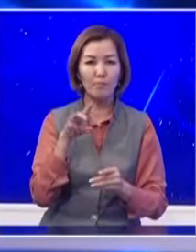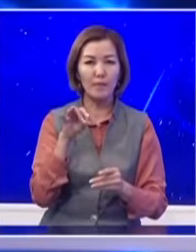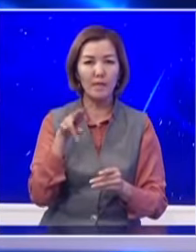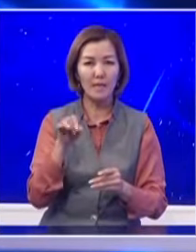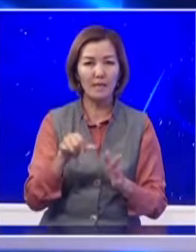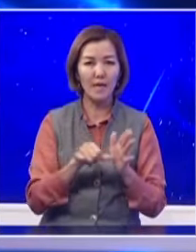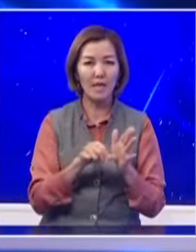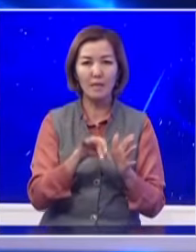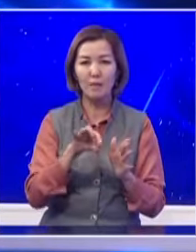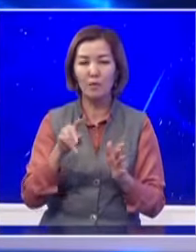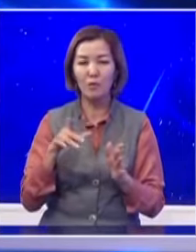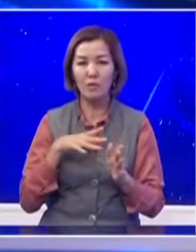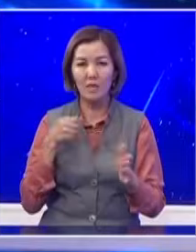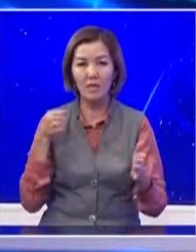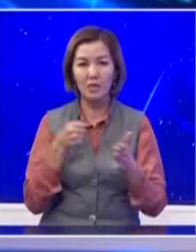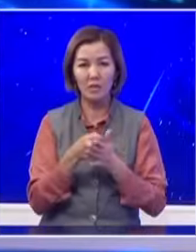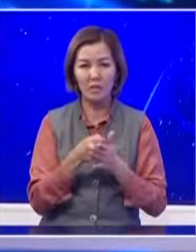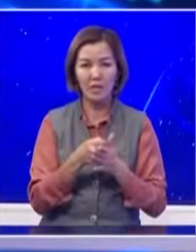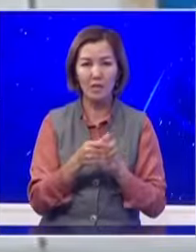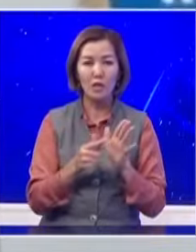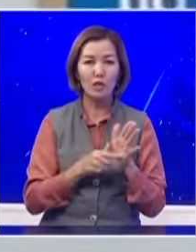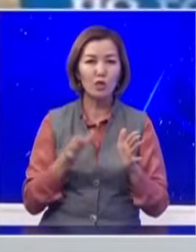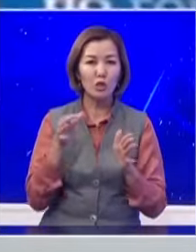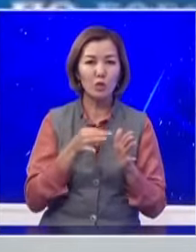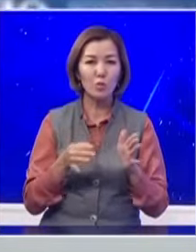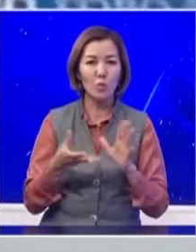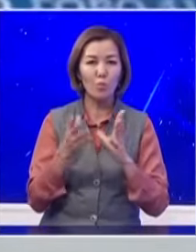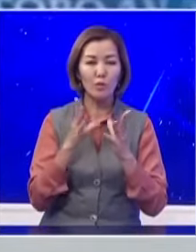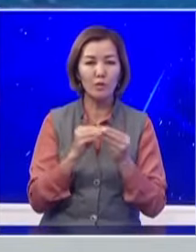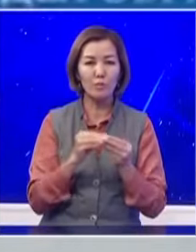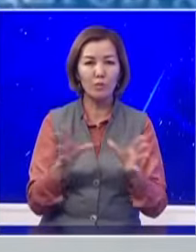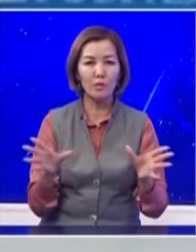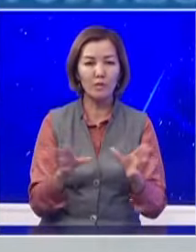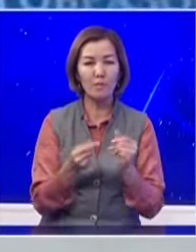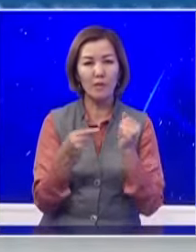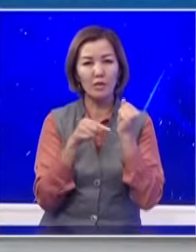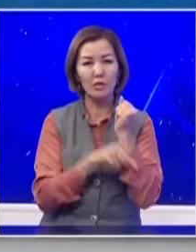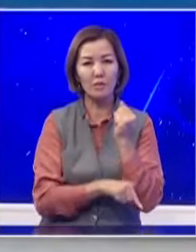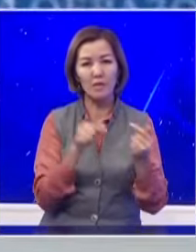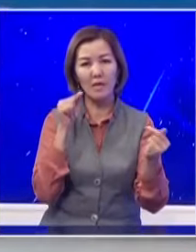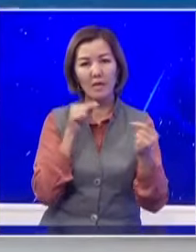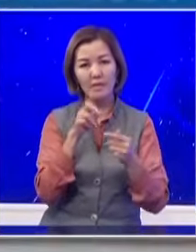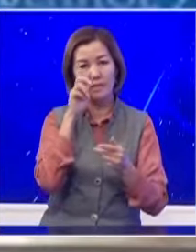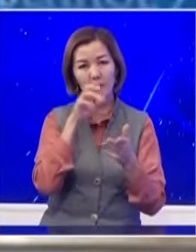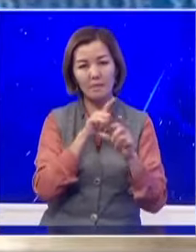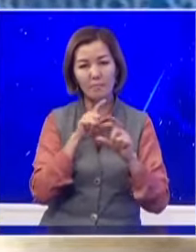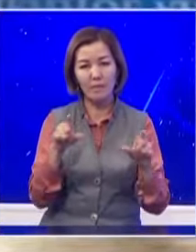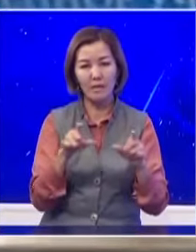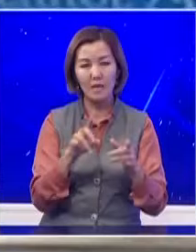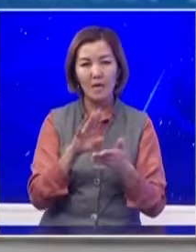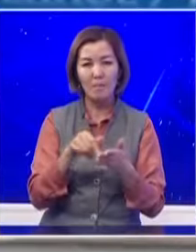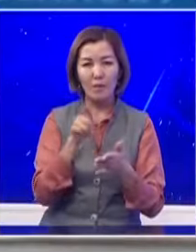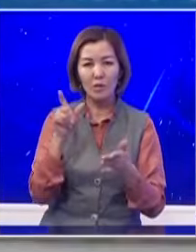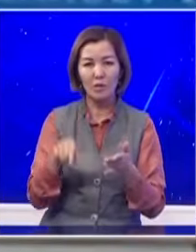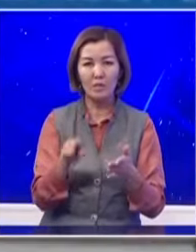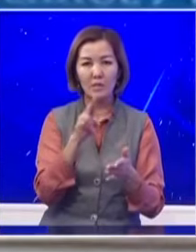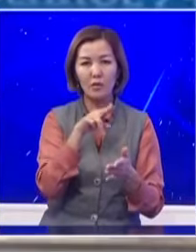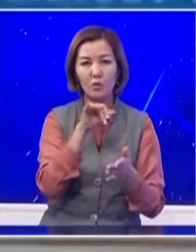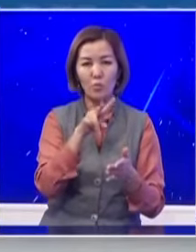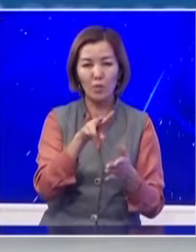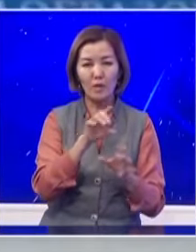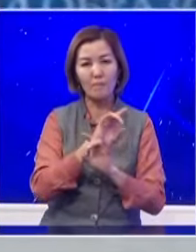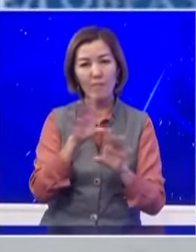миллиард 6 миллион теңгеге жеткен. Бұл туралы Жетісу облысы бойынша сыбайлас жемқорлыққа қарсы қызмет департаментінің басшысы